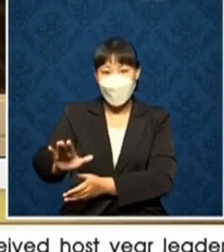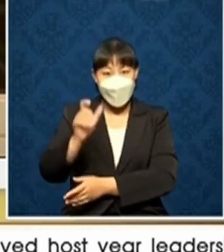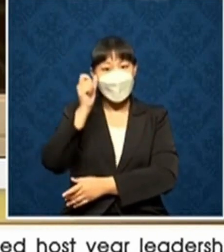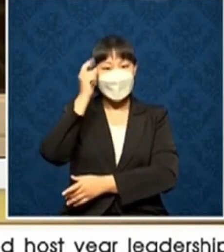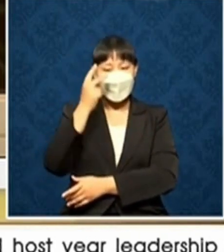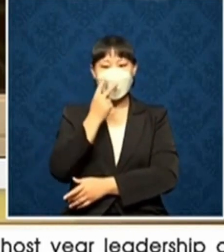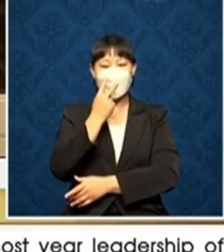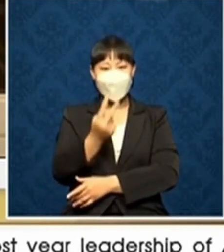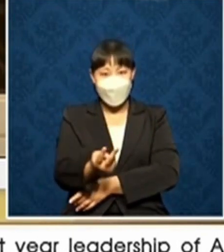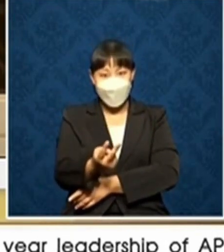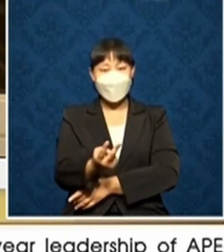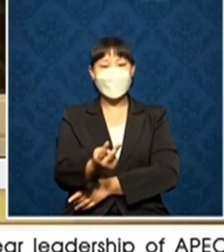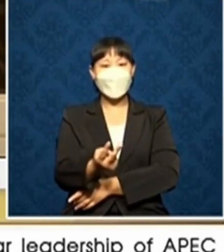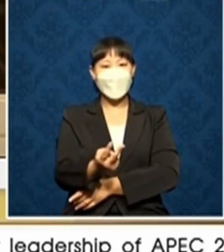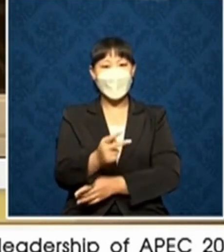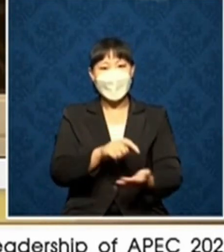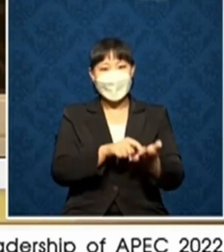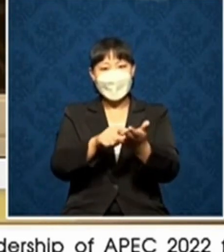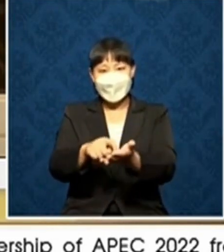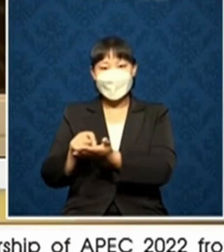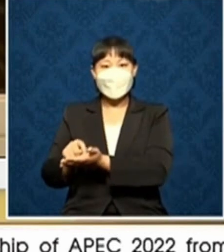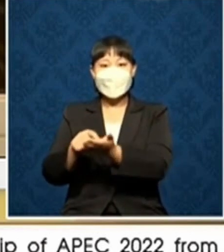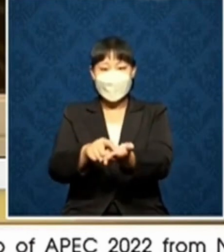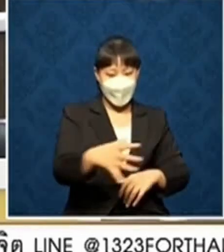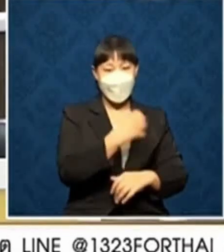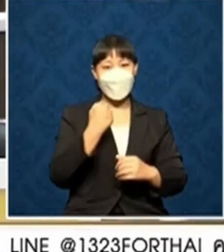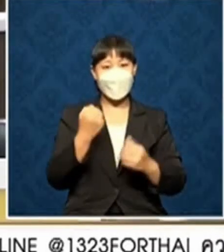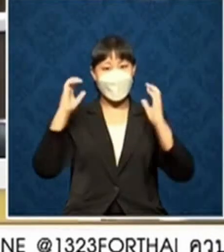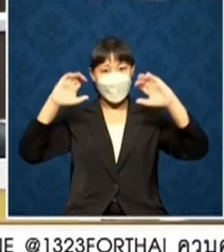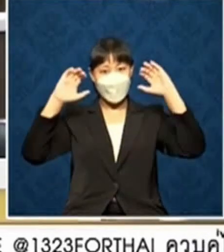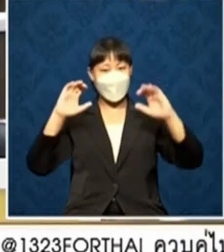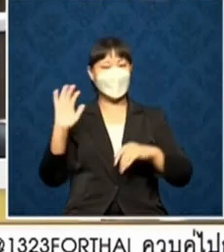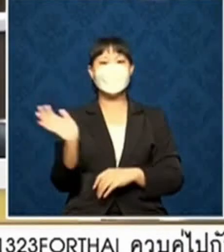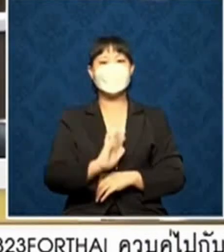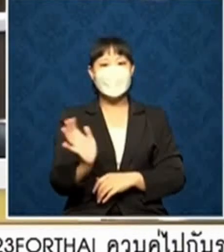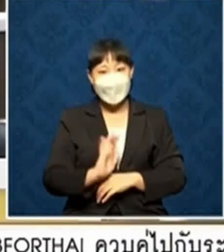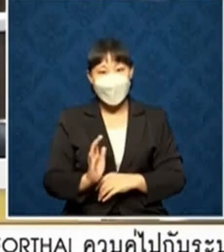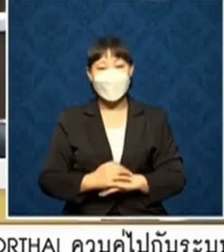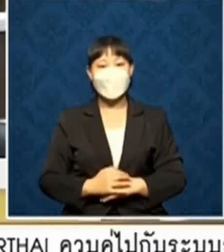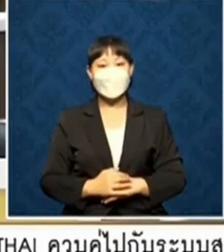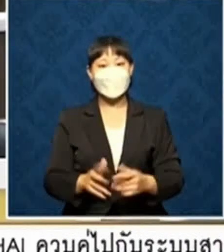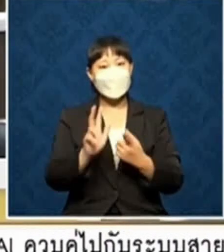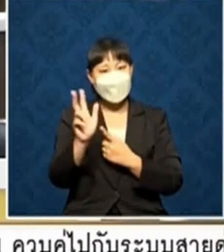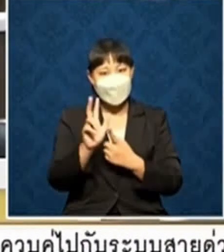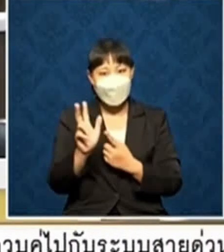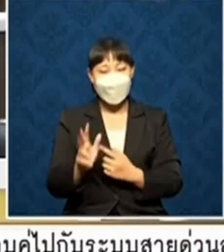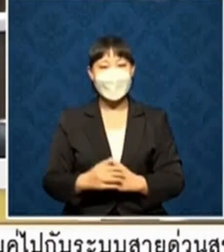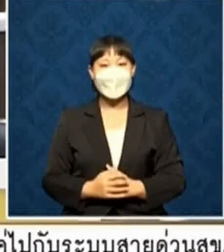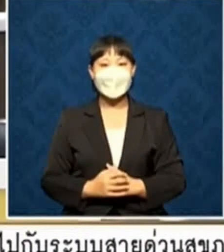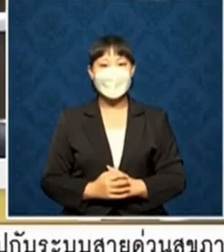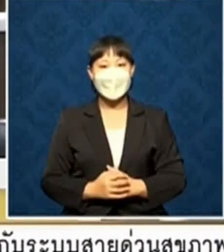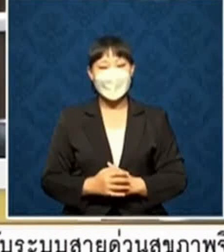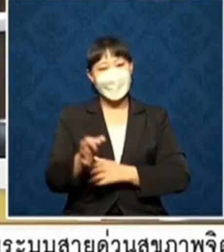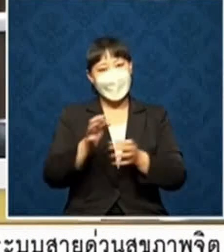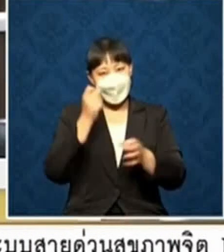องเห็นเอามาเสนอในที่ประชุมสภาแห่งนี ้ประเด็นที่3ครับเราต้องทำความเข้าใจนะครับหลัก